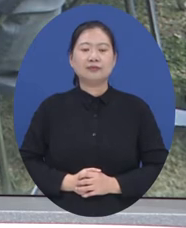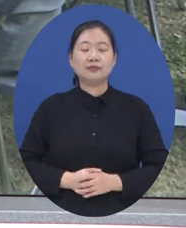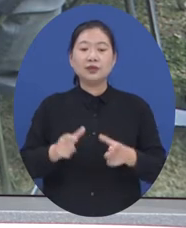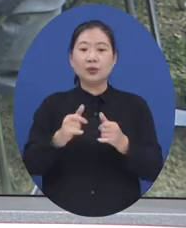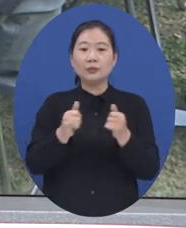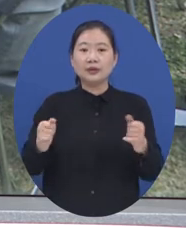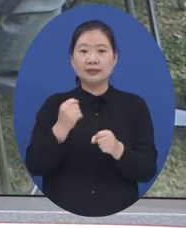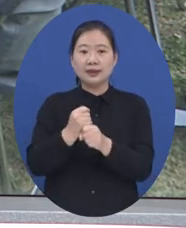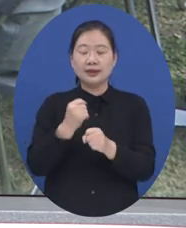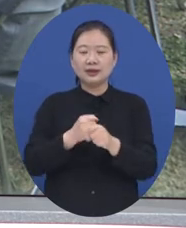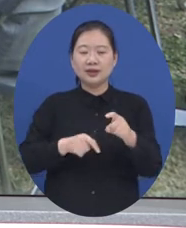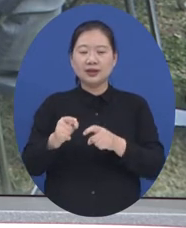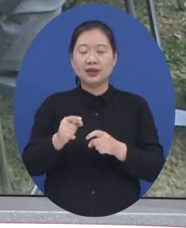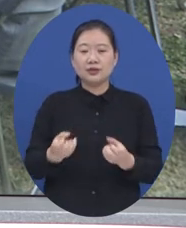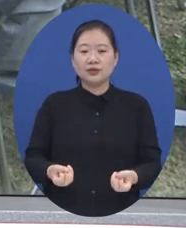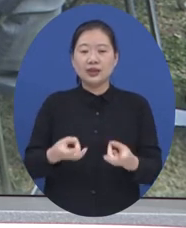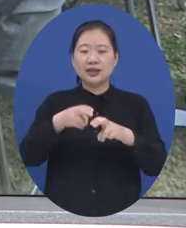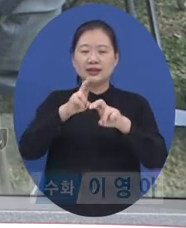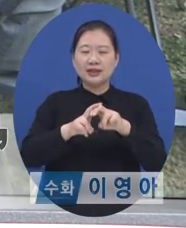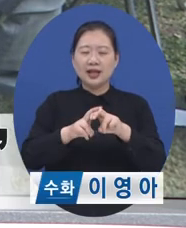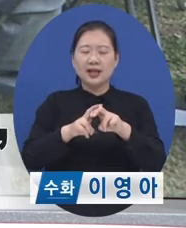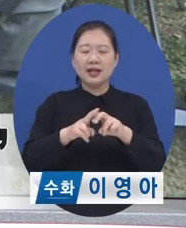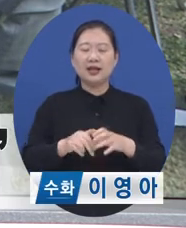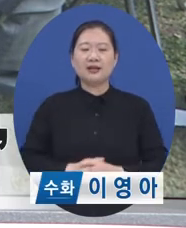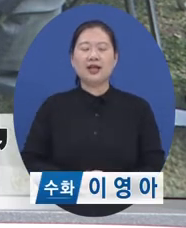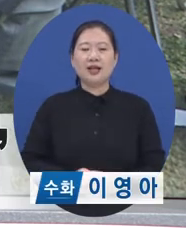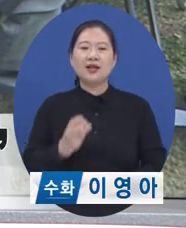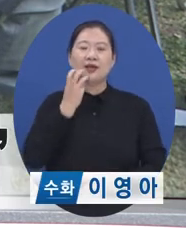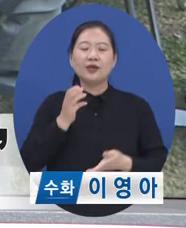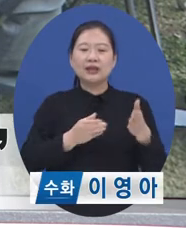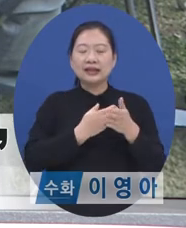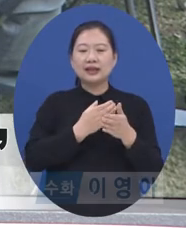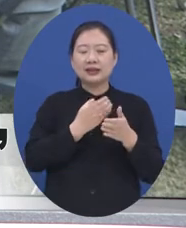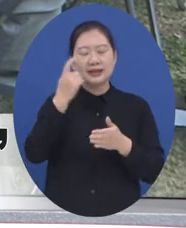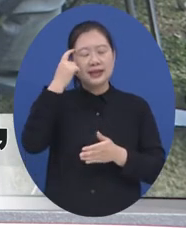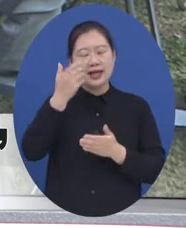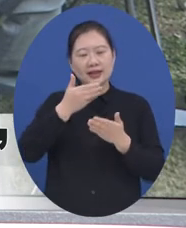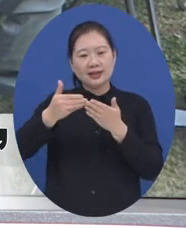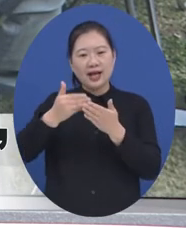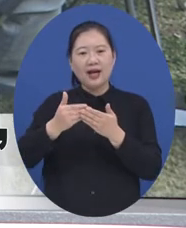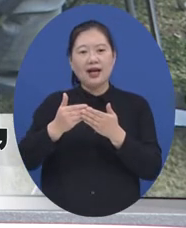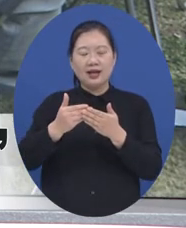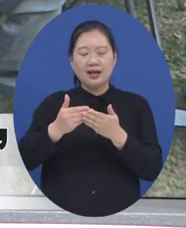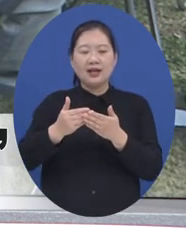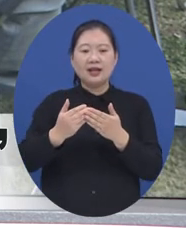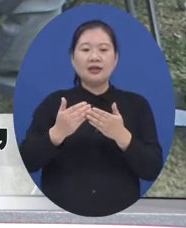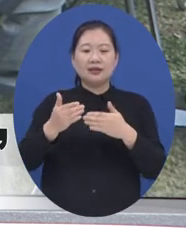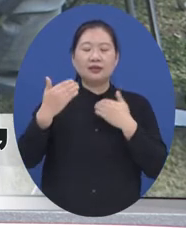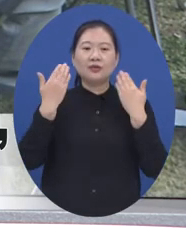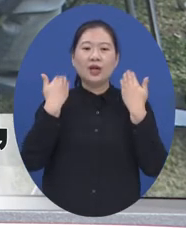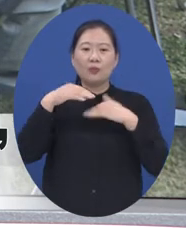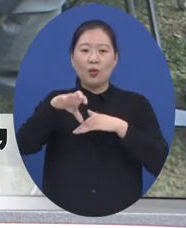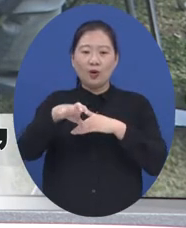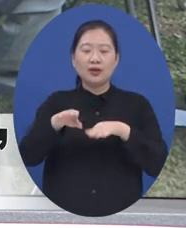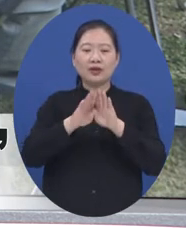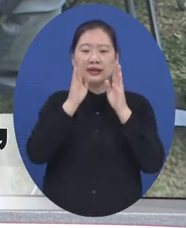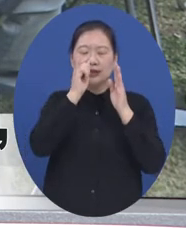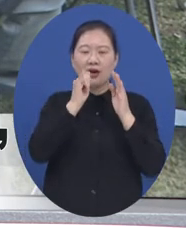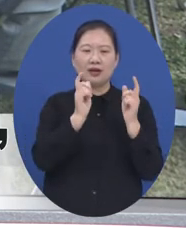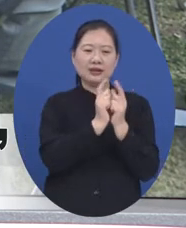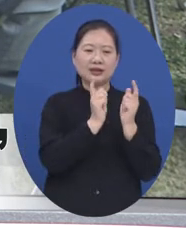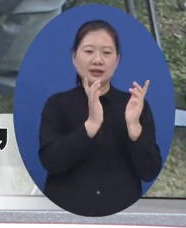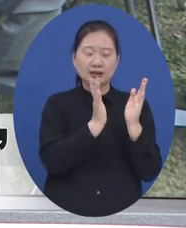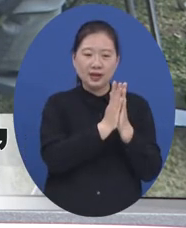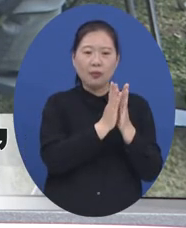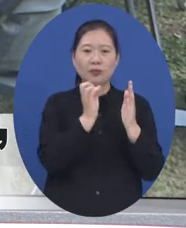도민이 만드는 정책 축제 상의 경기 상상 캠퍼스의 실렸습니다 올해로 2회째를 맞는 이번 행사는 온라인과 오프라인을 통해